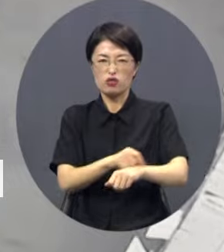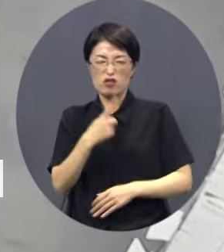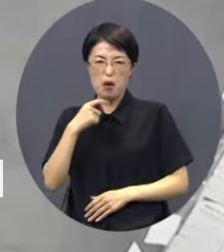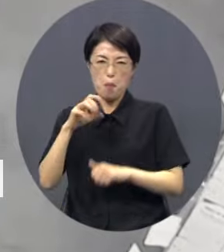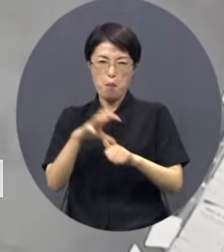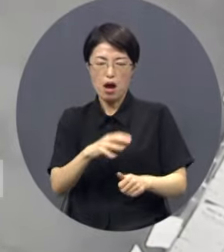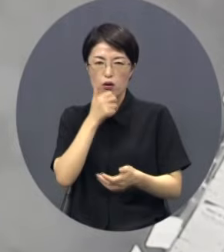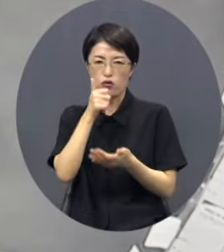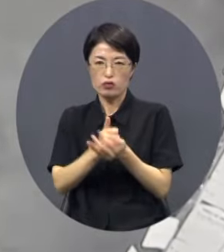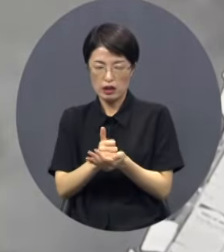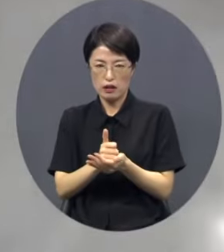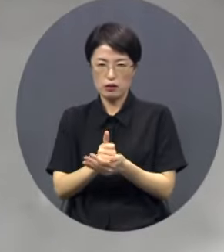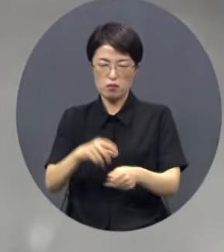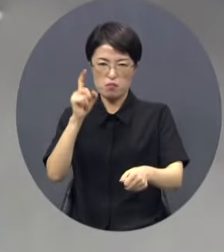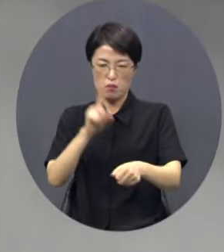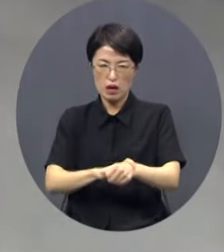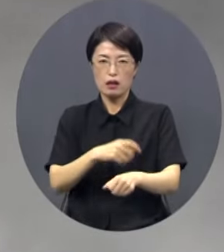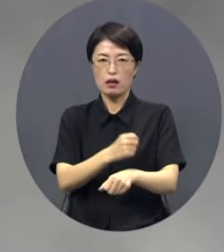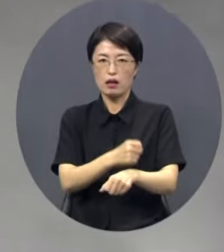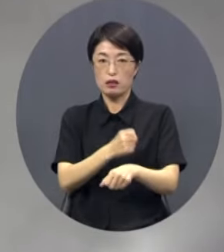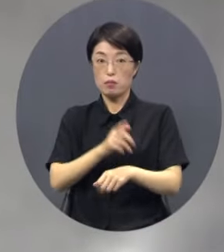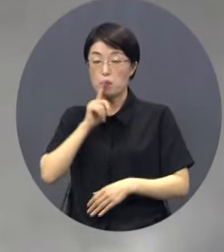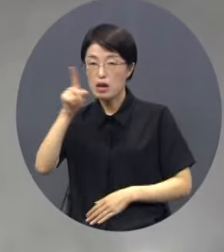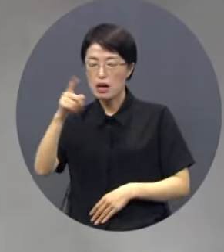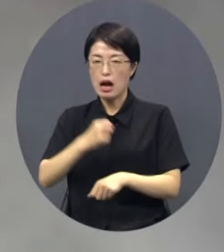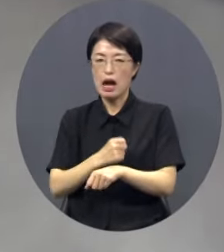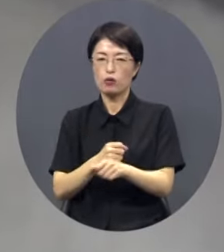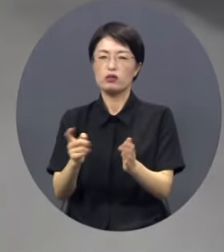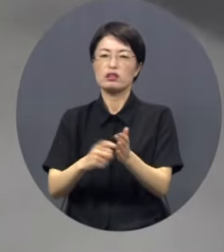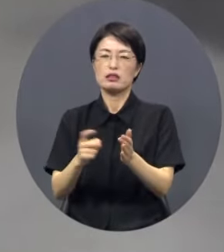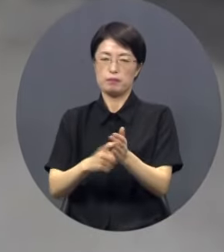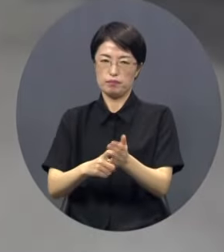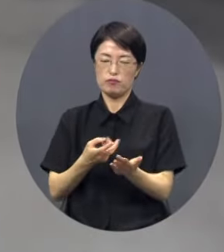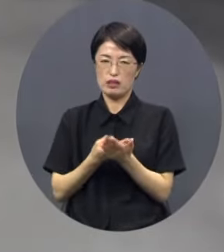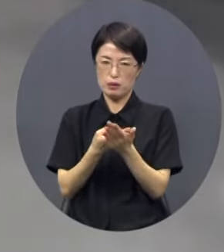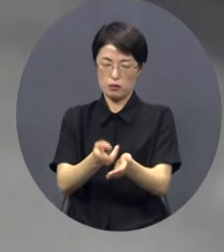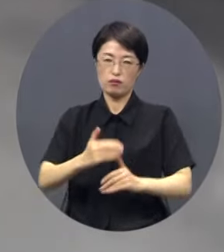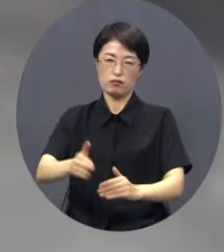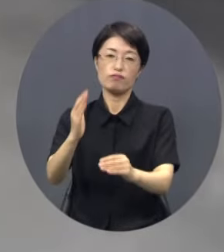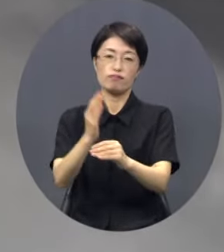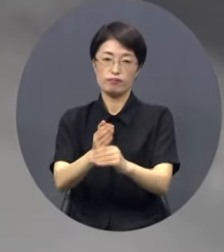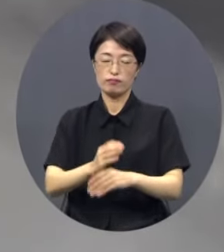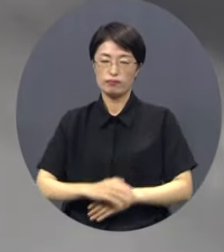응급 입원 절차를 밟고 있습니다. MBC 뉴스 이소연입니다.